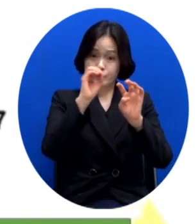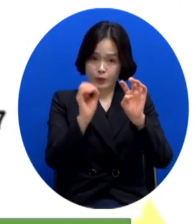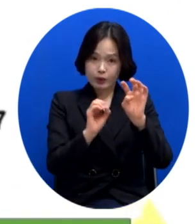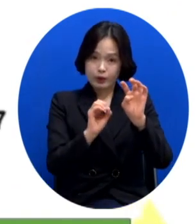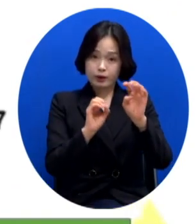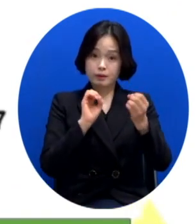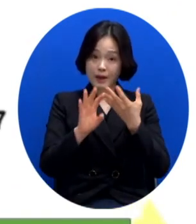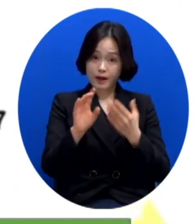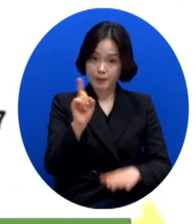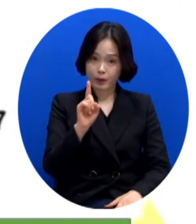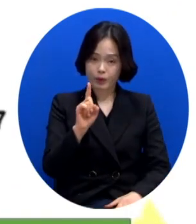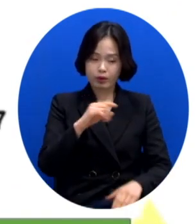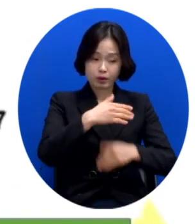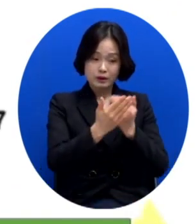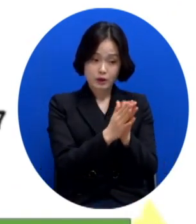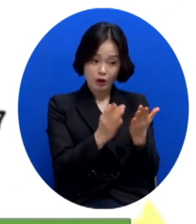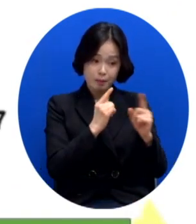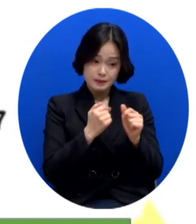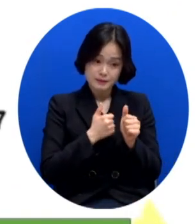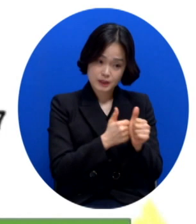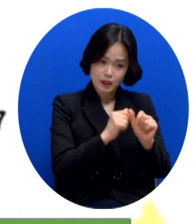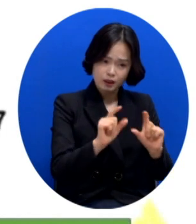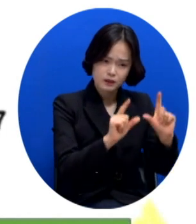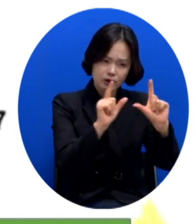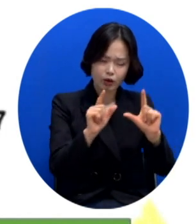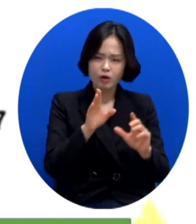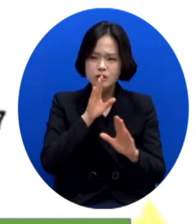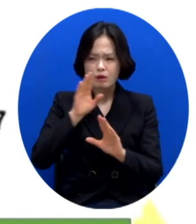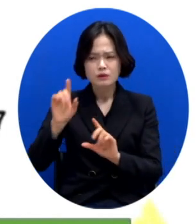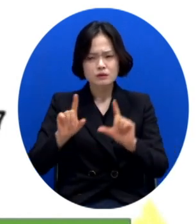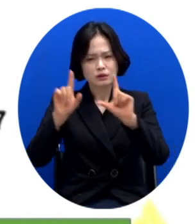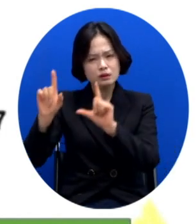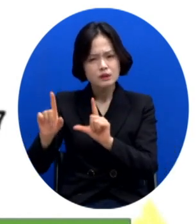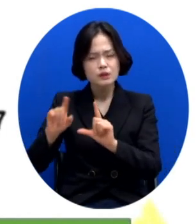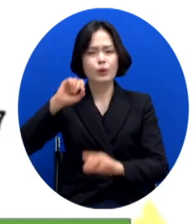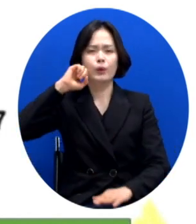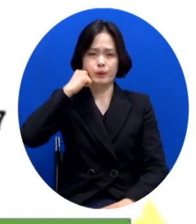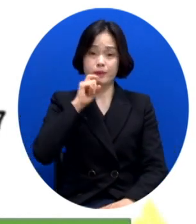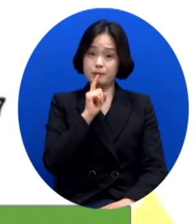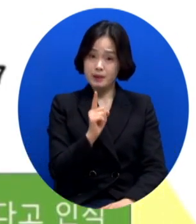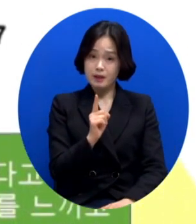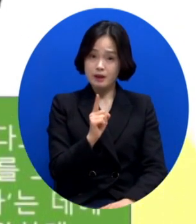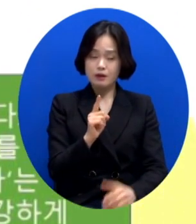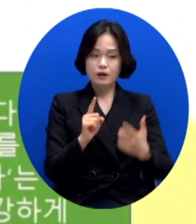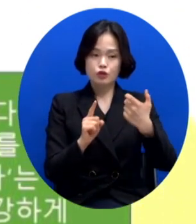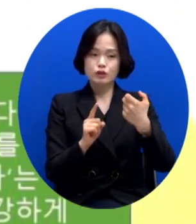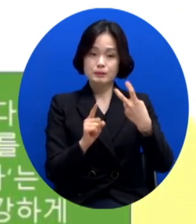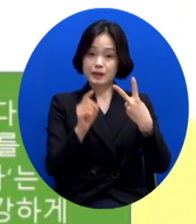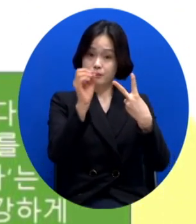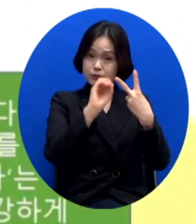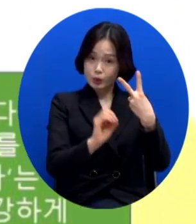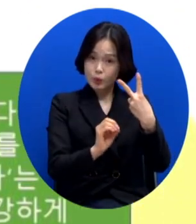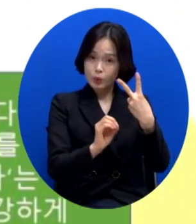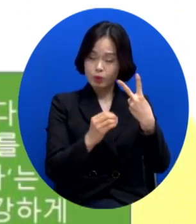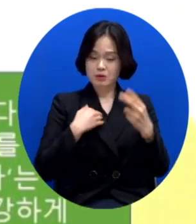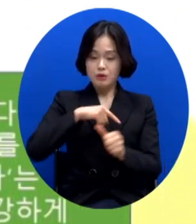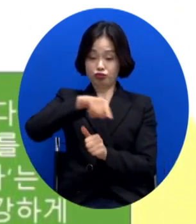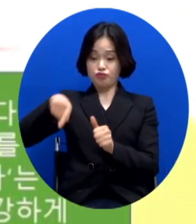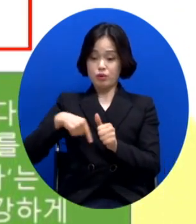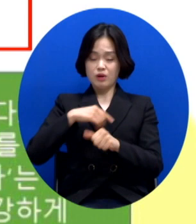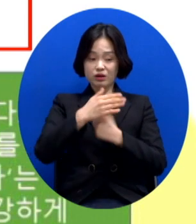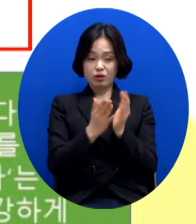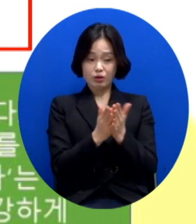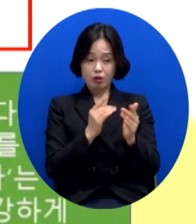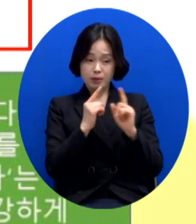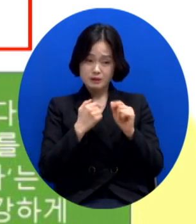는 성경대로 사는 것이 현실에서 어렵다 고 답했고 61.7% 는 자신의 주변에 성경대로 사는